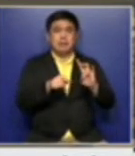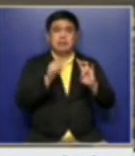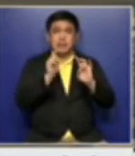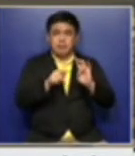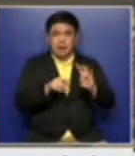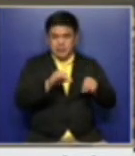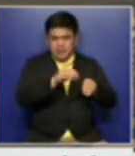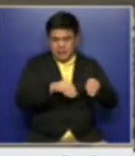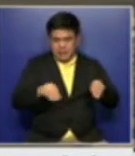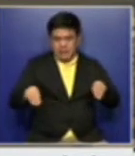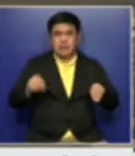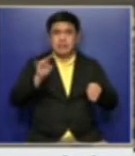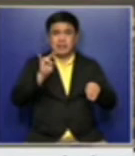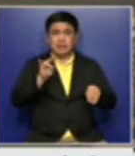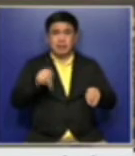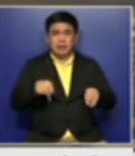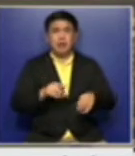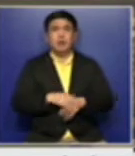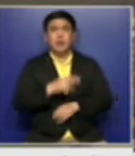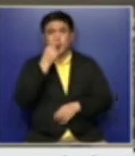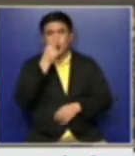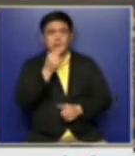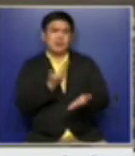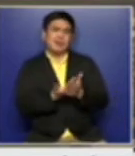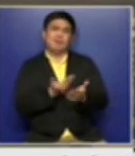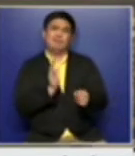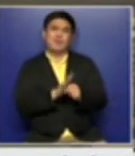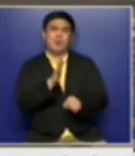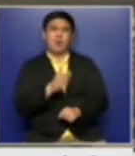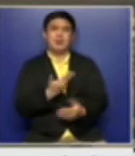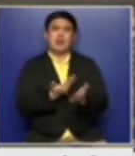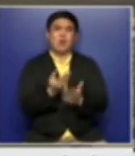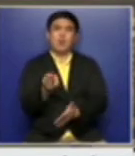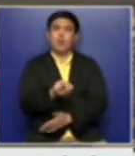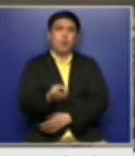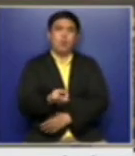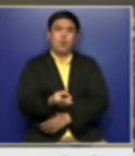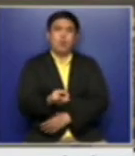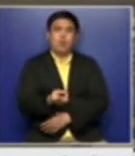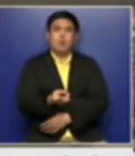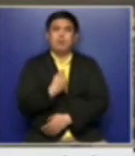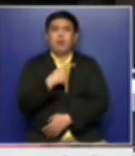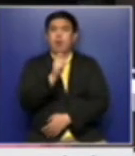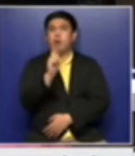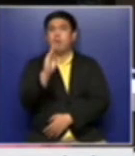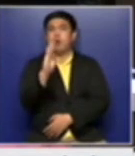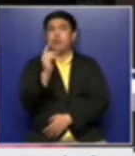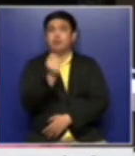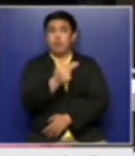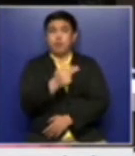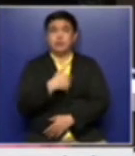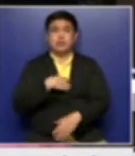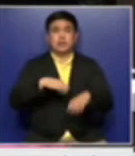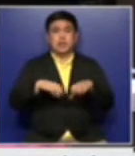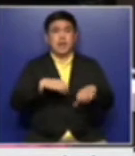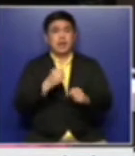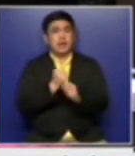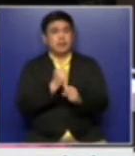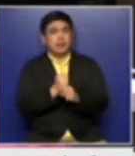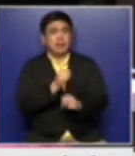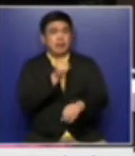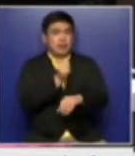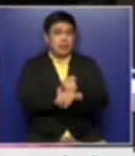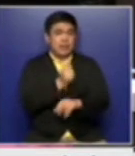ะไม่เพียงพองบประมาณจำนวนเท่านี้ไม่เพียงพอกับองค์กรปกครองส่วนท้องถิ่นนะคะและเป็นหน่วยงาน